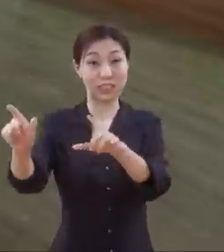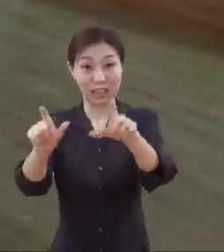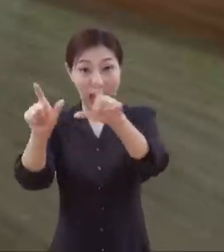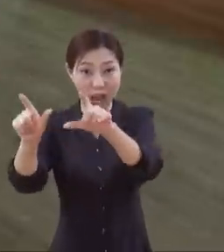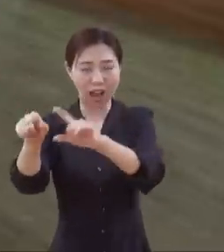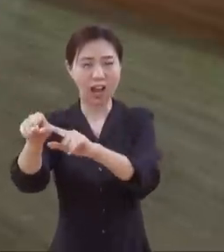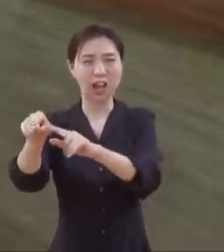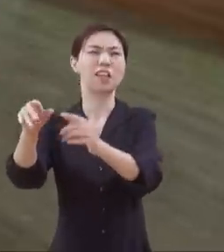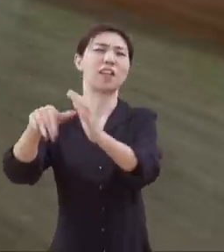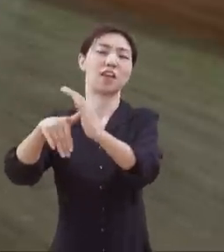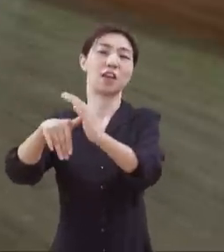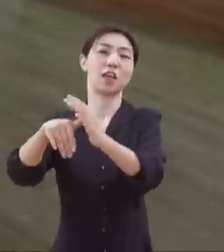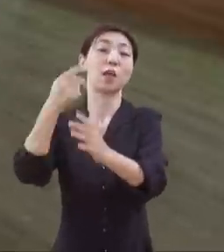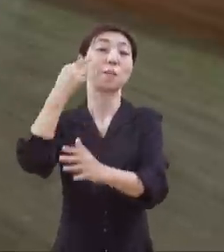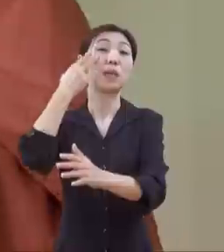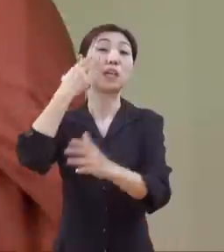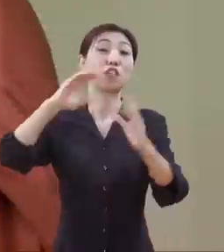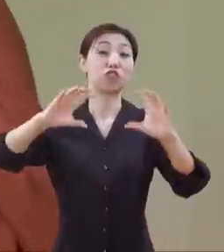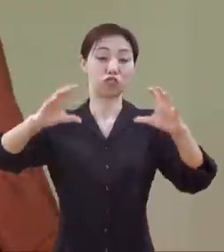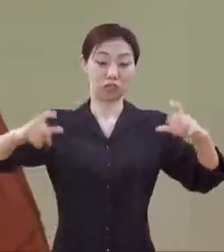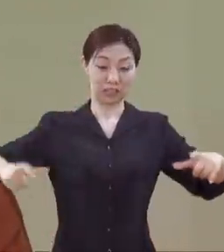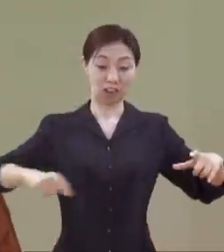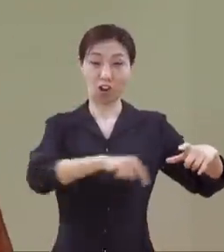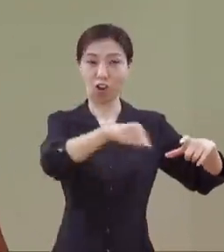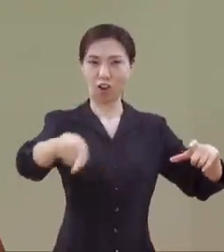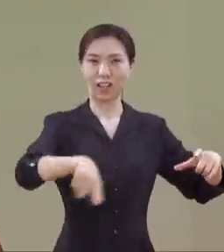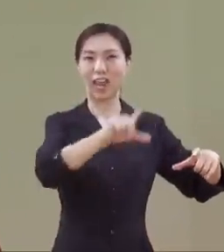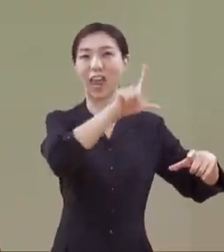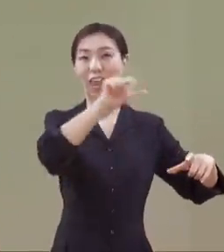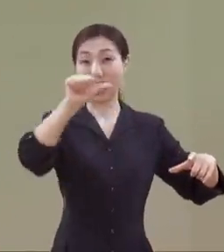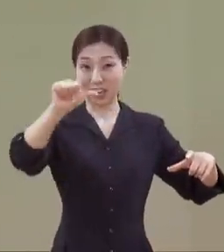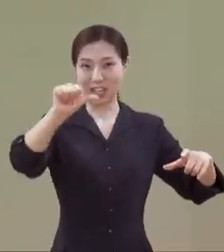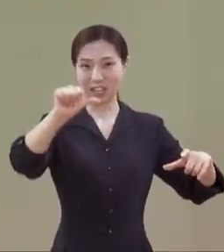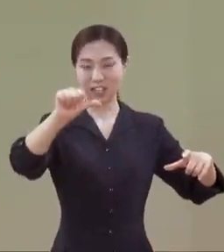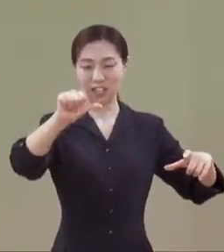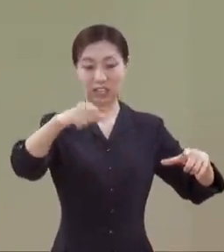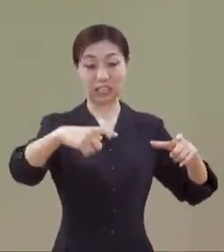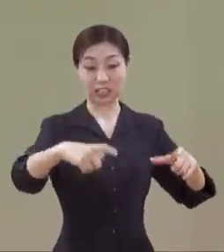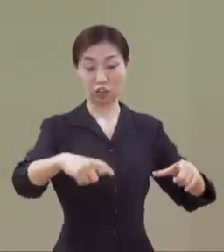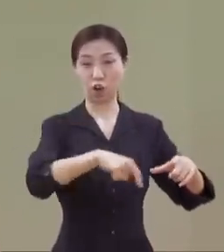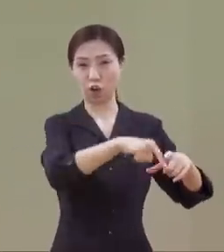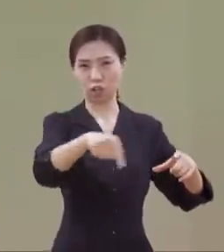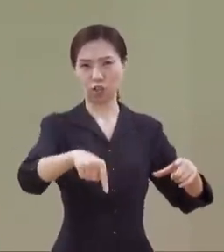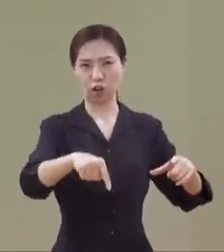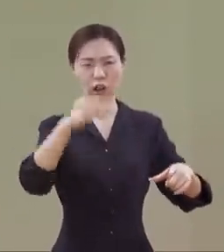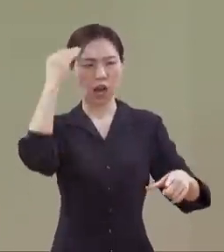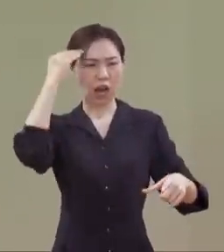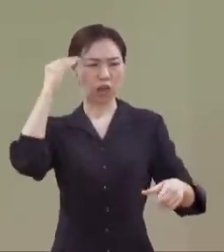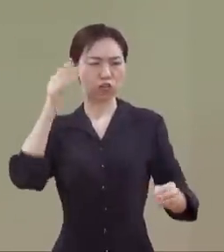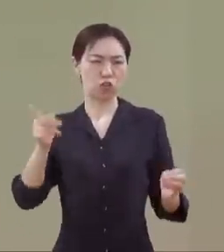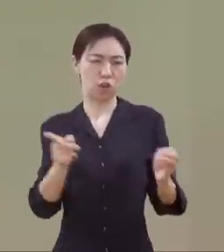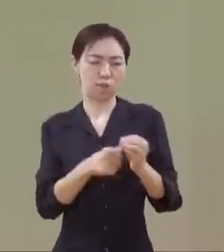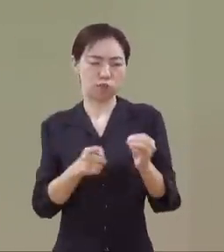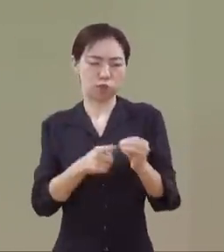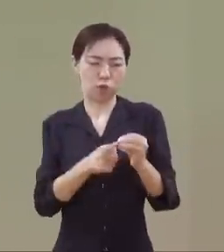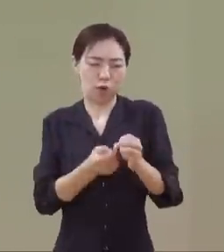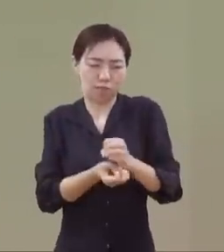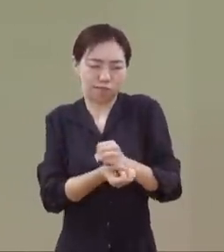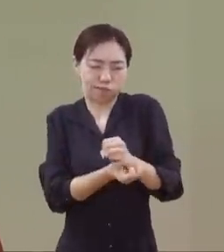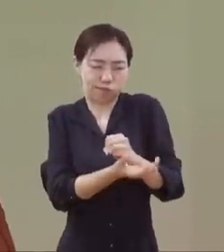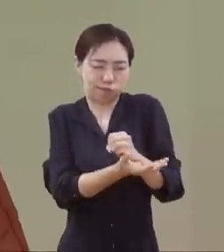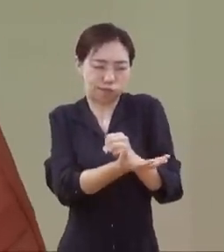la에서 la에서 그 한국불교를 세상에 세계에 널리 전파하신